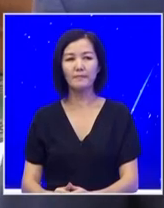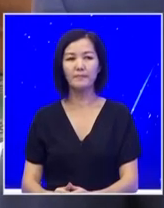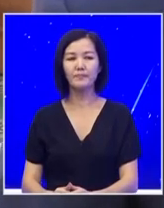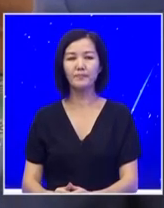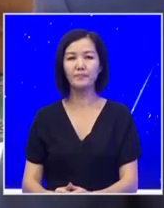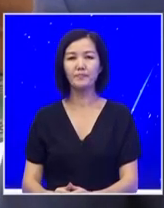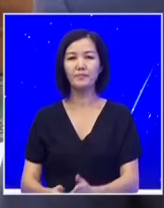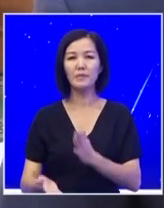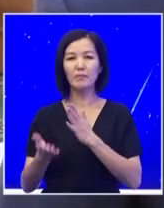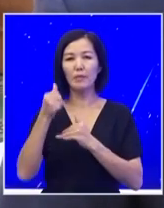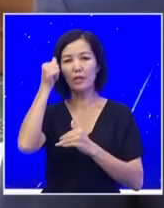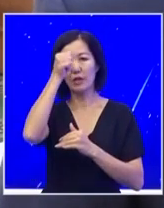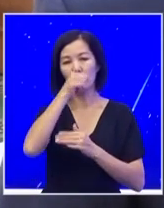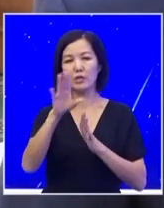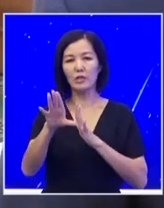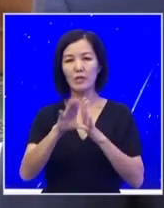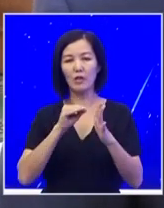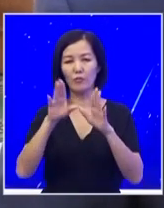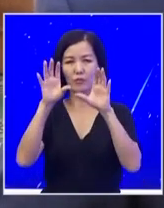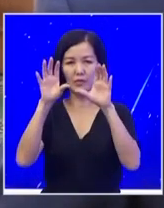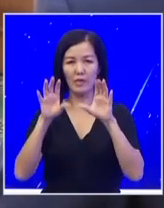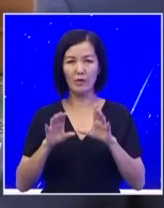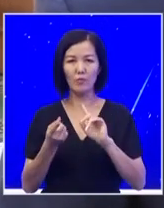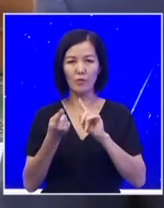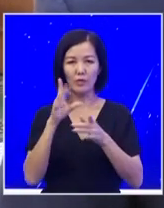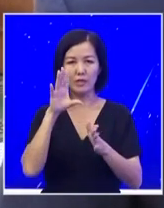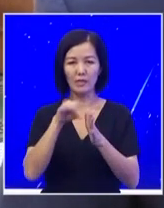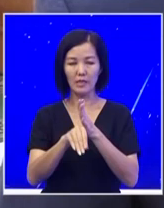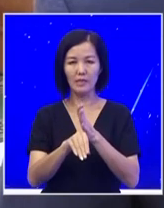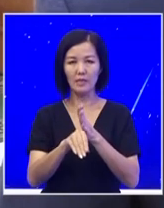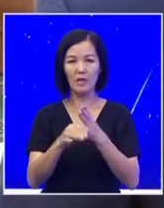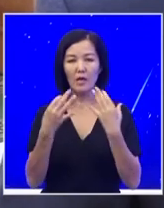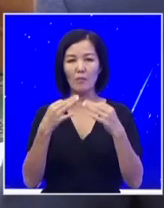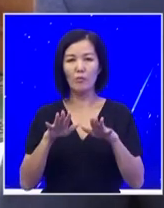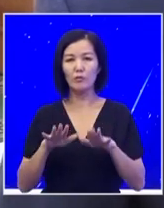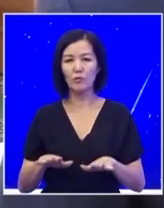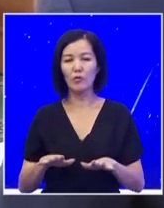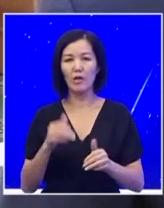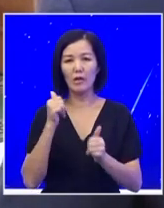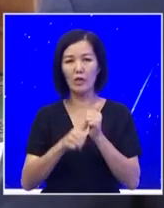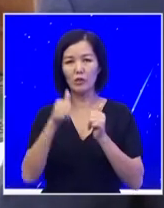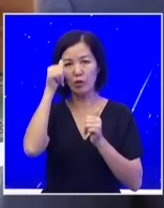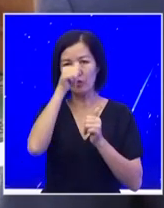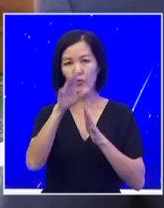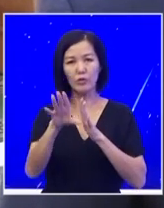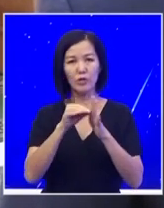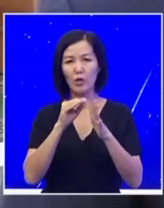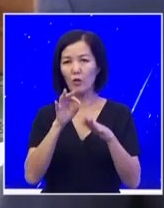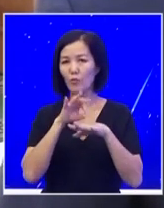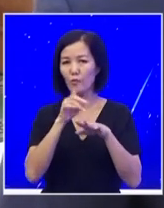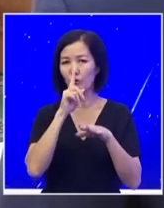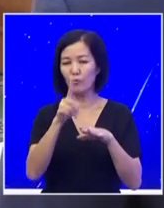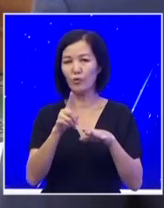Былтырғы жылы сайлау жайына заң өзгерісі енгізілді. Енді мынау мәслихаттағы босаған орындарға жыл сайын сайлау болмайды. Бұл партиялық тізіммен кетеді. Бұрын